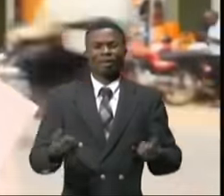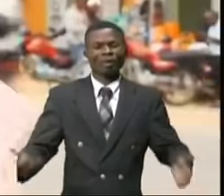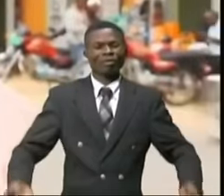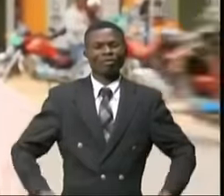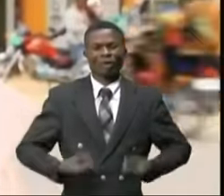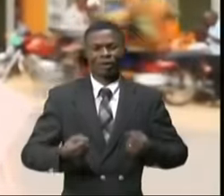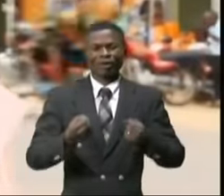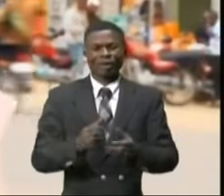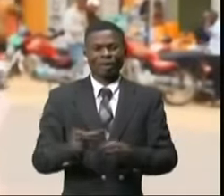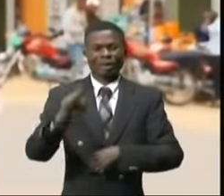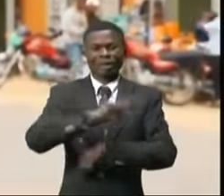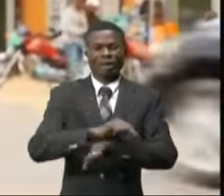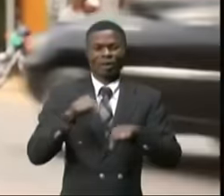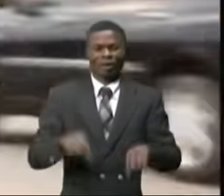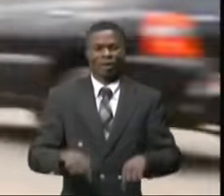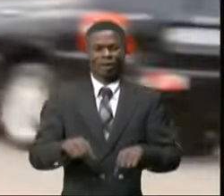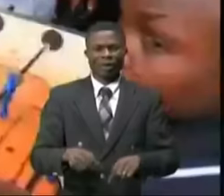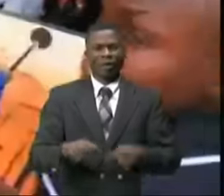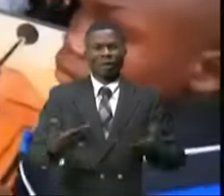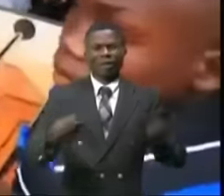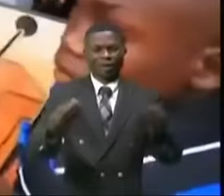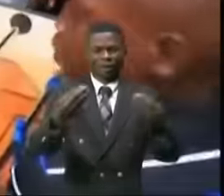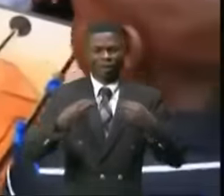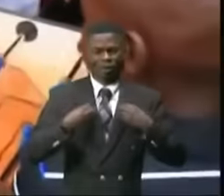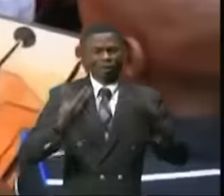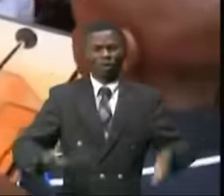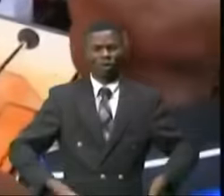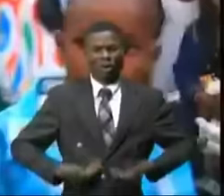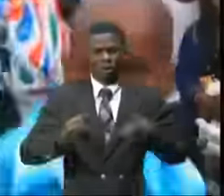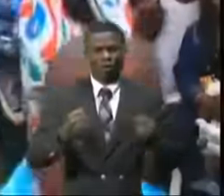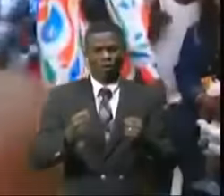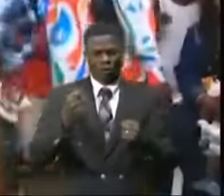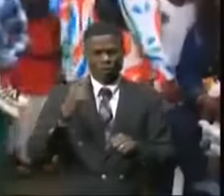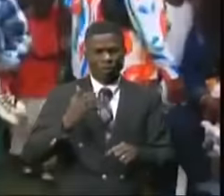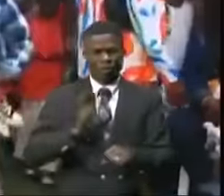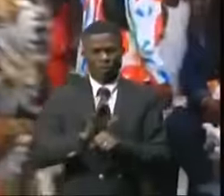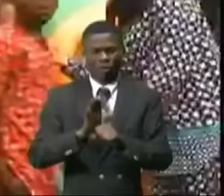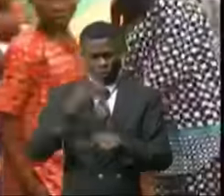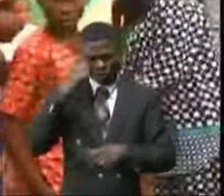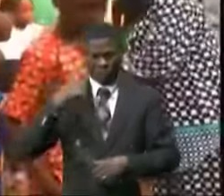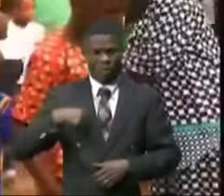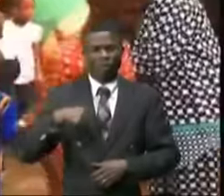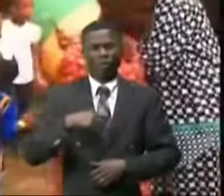La journée d'aujourd'hui reflète la naissance de ce gouvernement.